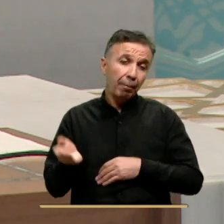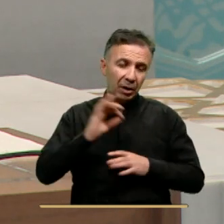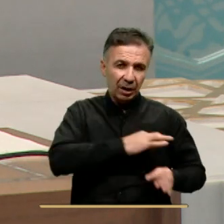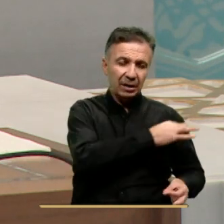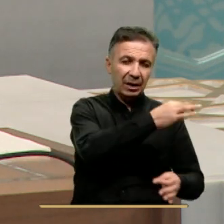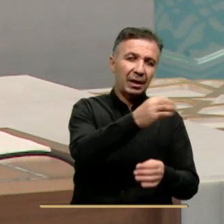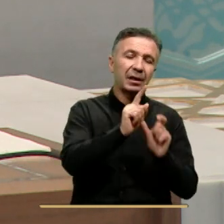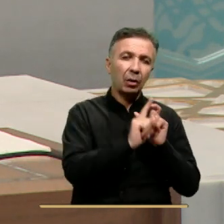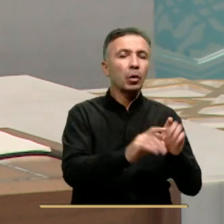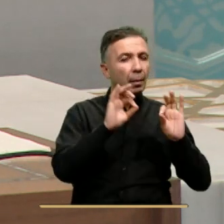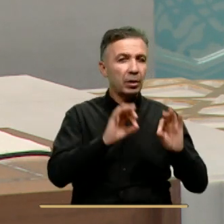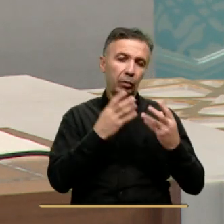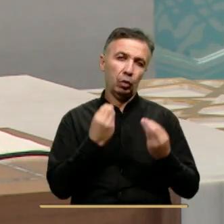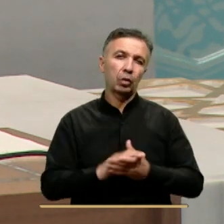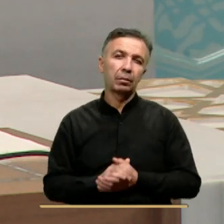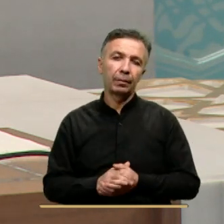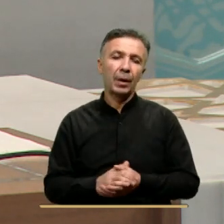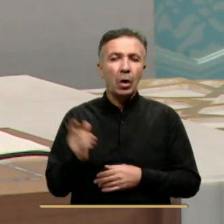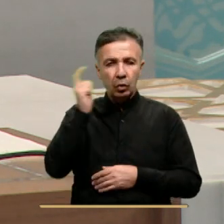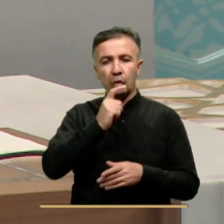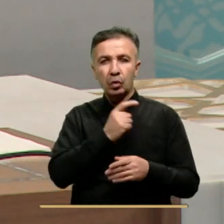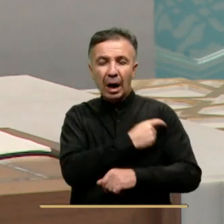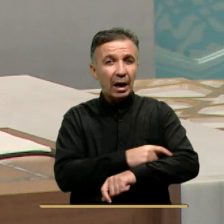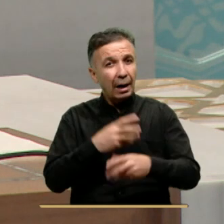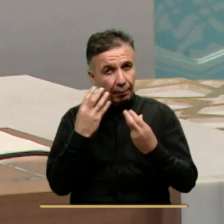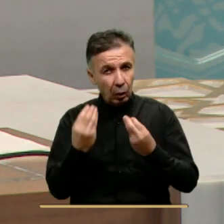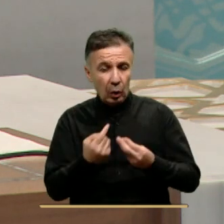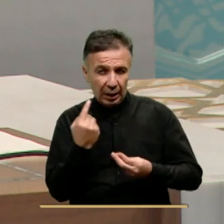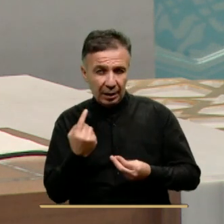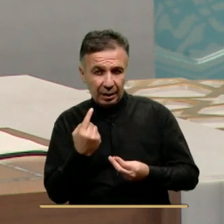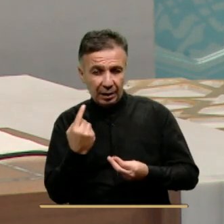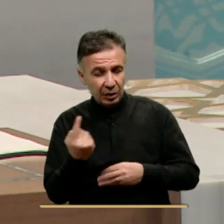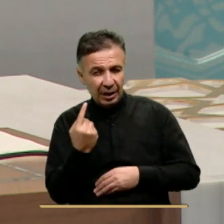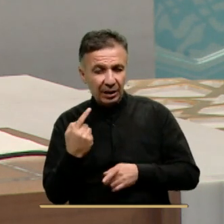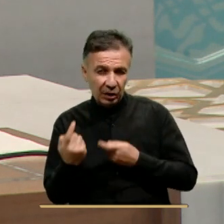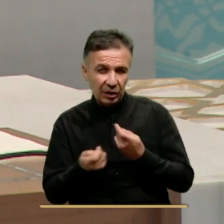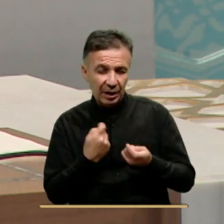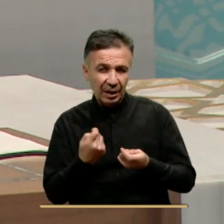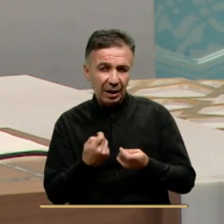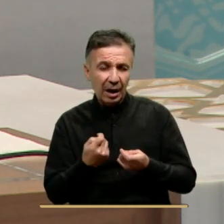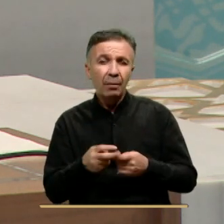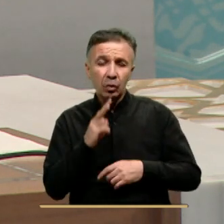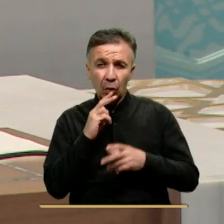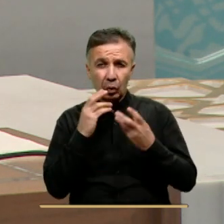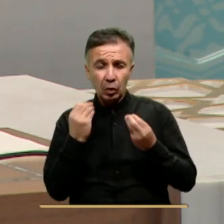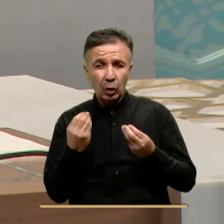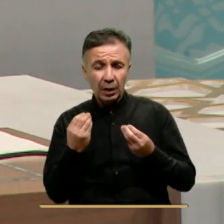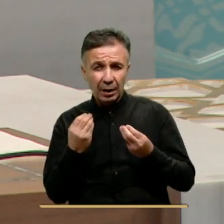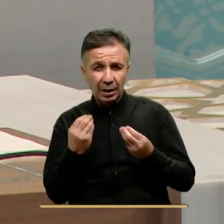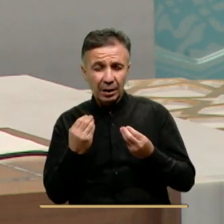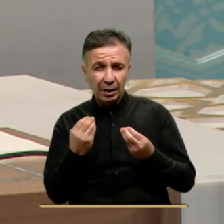korumaya başlamış oluyor Çünkü haramlarda hem netice itibariyle hem Mahiyet ve